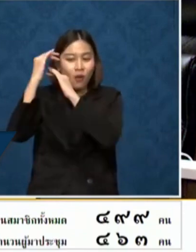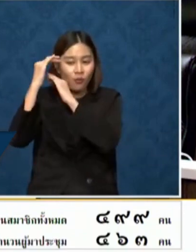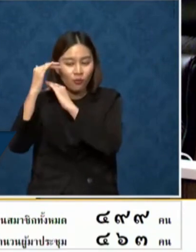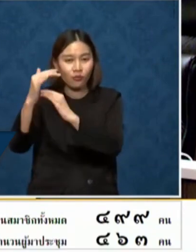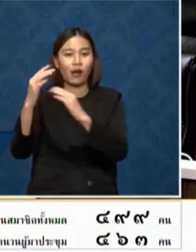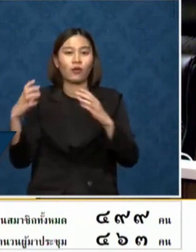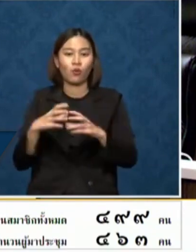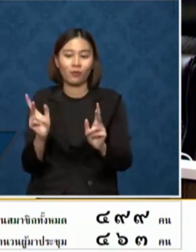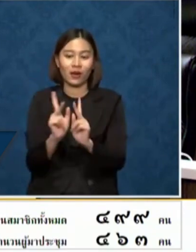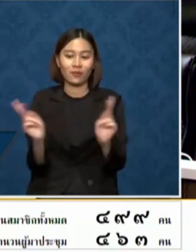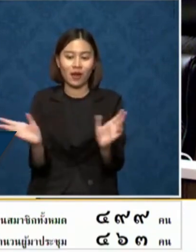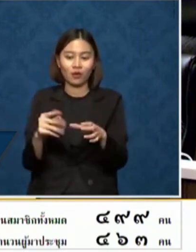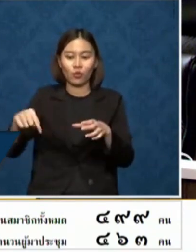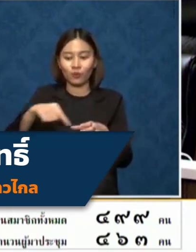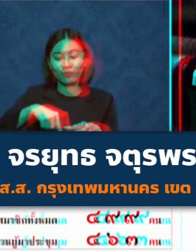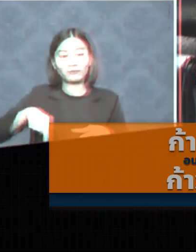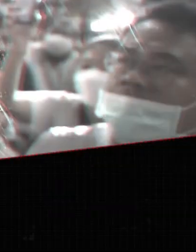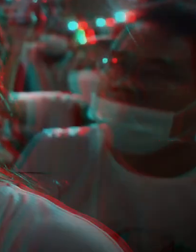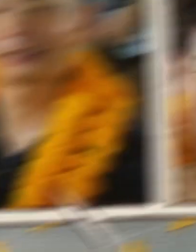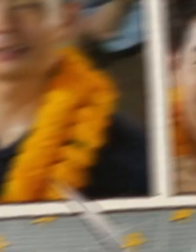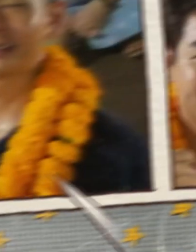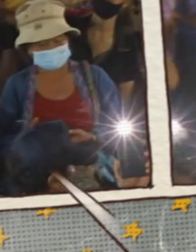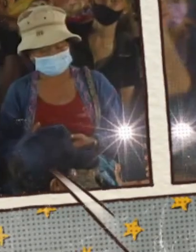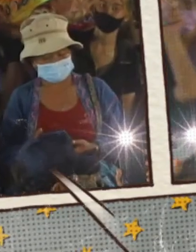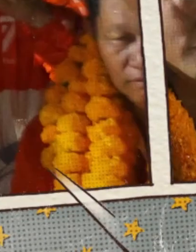กรรมาธิการชุดนี้ขอบคุณ